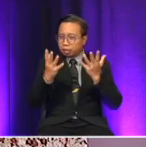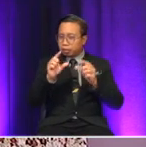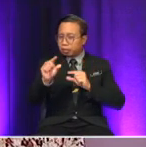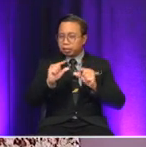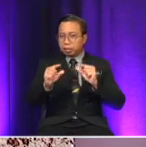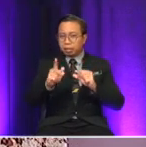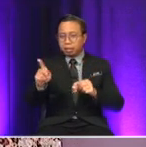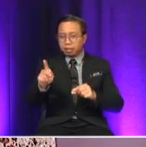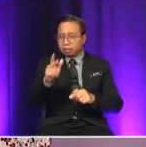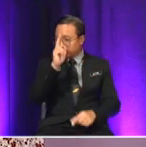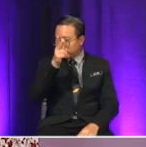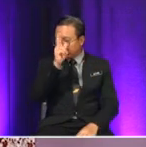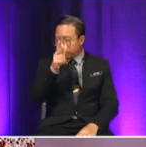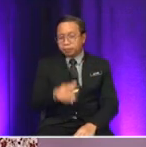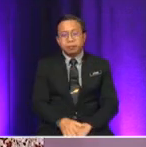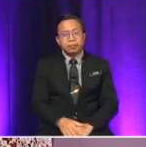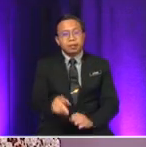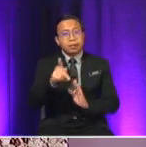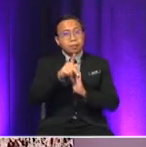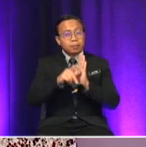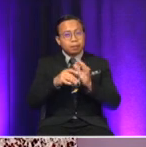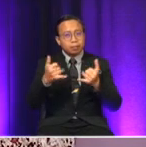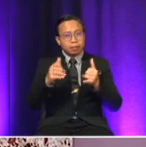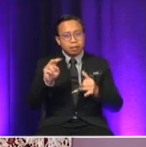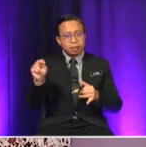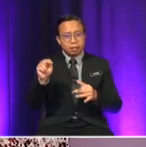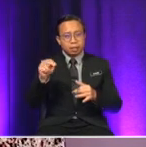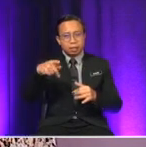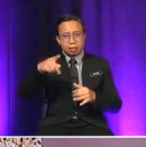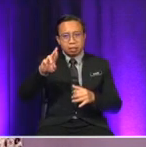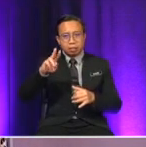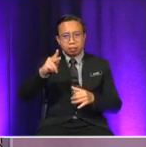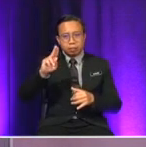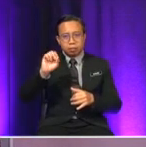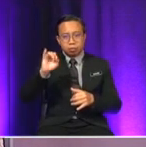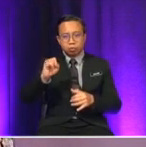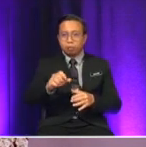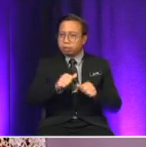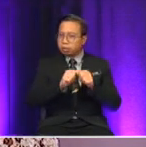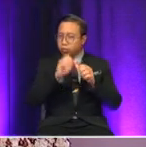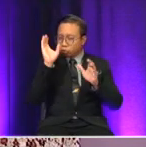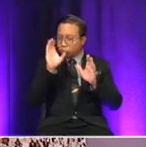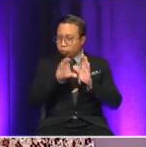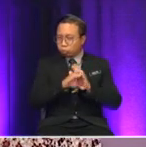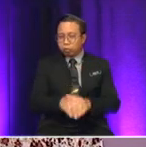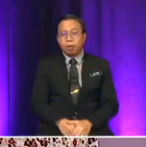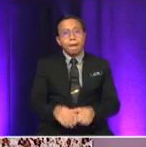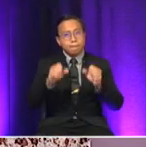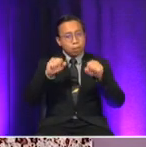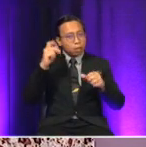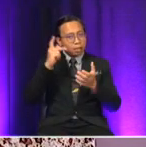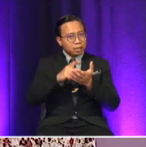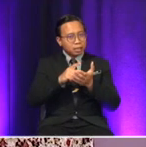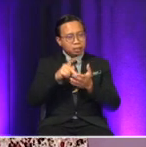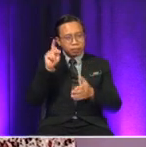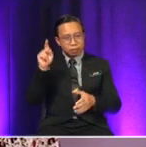pergerakan kreatif dan juga aktiviti permainan perkusi. Jadi Alisha, berdasarkan contoh aktiviti Alisha, boleh tak kenal